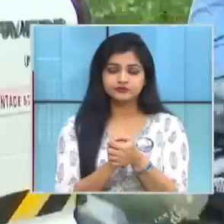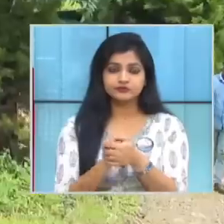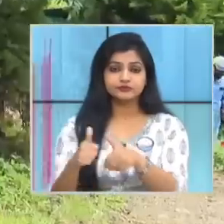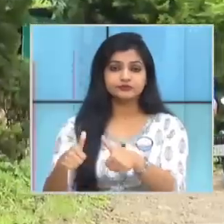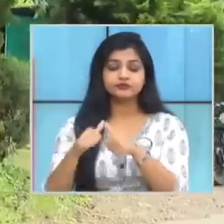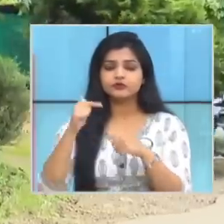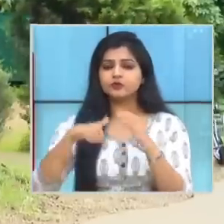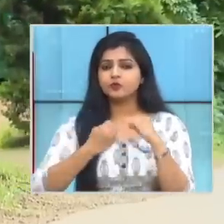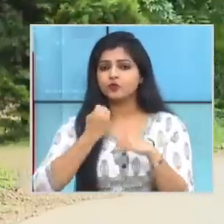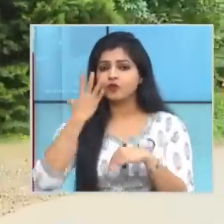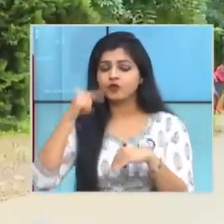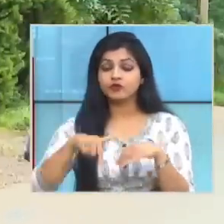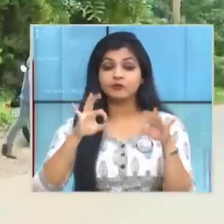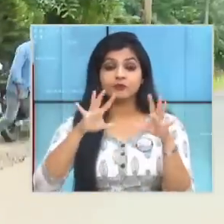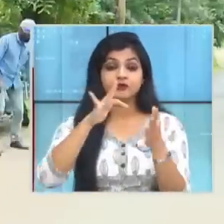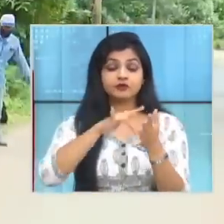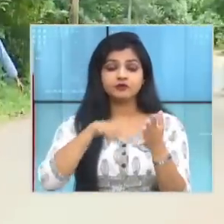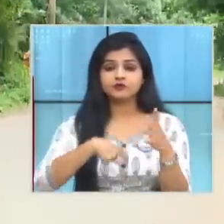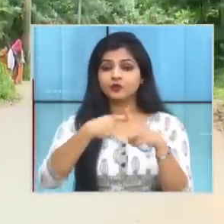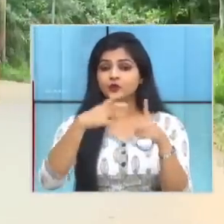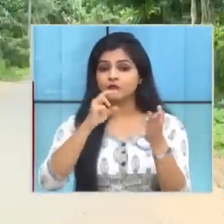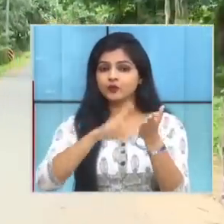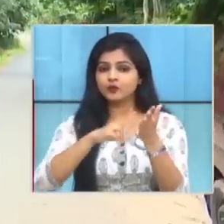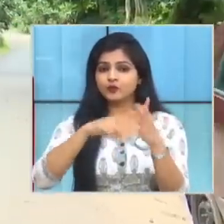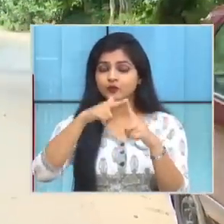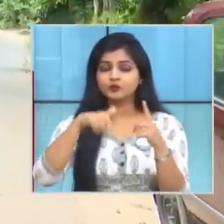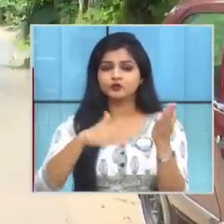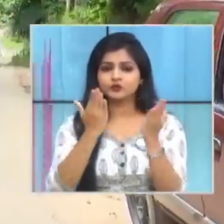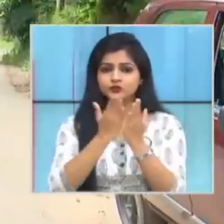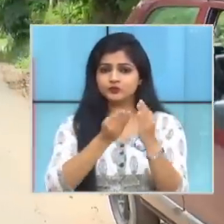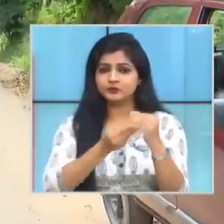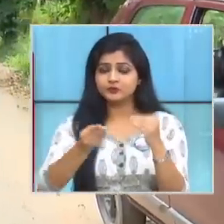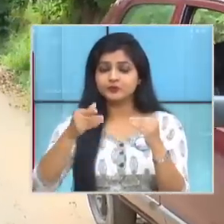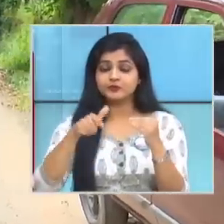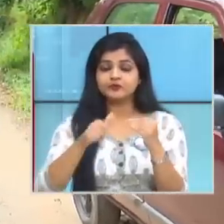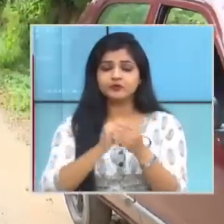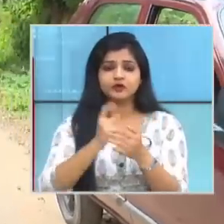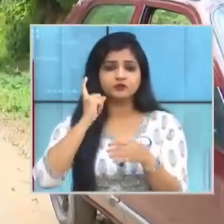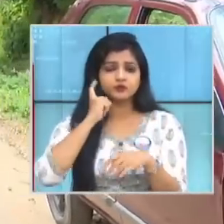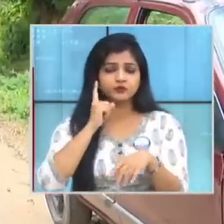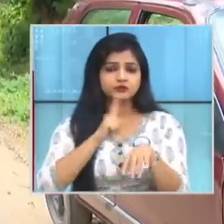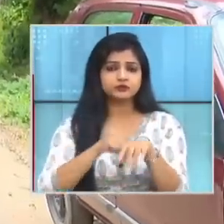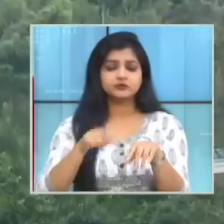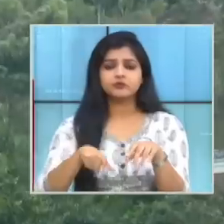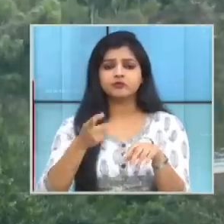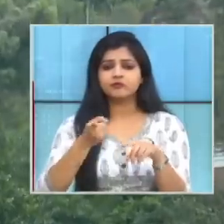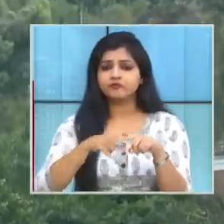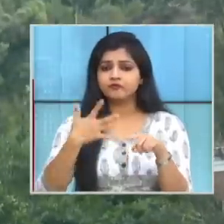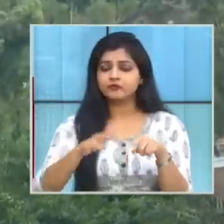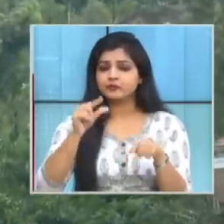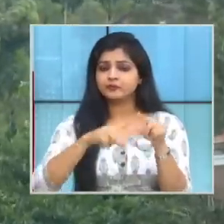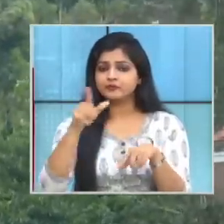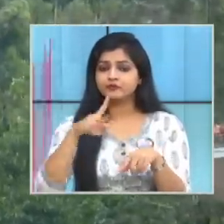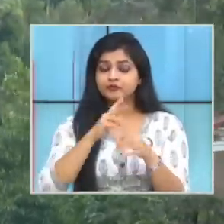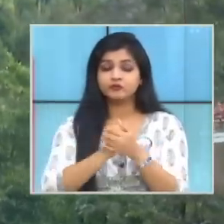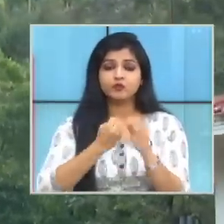റിജിത്ത്, ഇന്ന് രാവിലെയാണ് പത്തനംതിട്ട കോന്നി വെട്ടൂർ സ്കൂളിന് സമീപം ഇത്തരത്തിലൊരു പ്രകമ്പനമുണ്ടായെന്ന് നാട്ടുകാർ പറയുന്നത്.